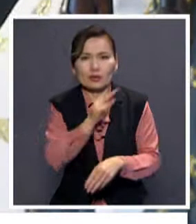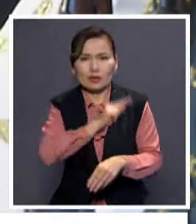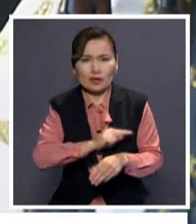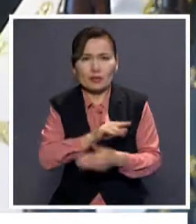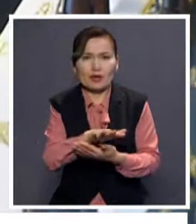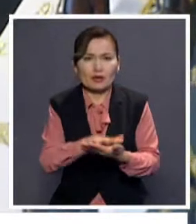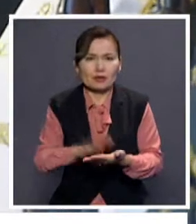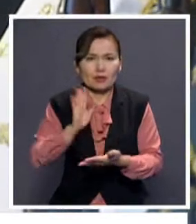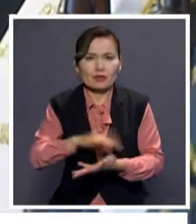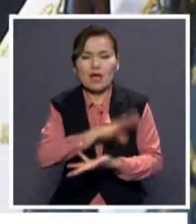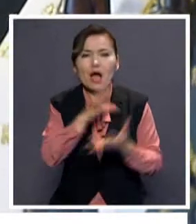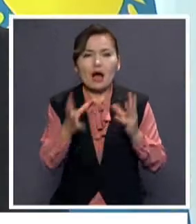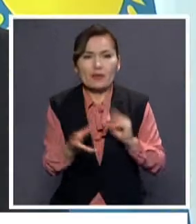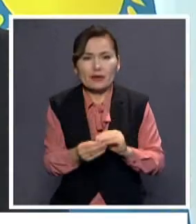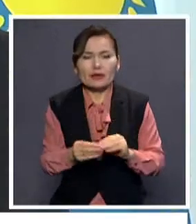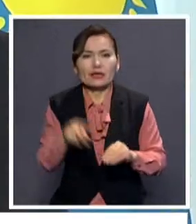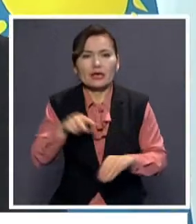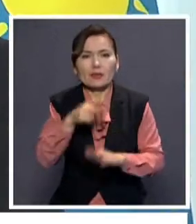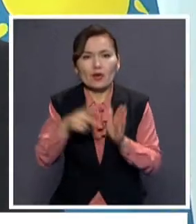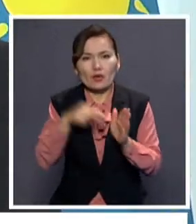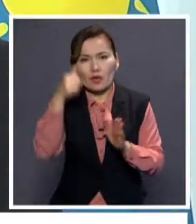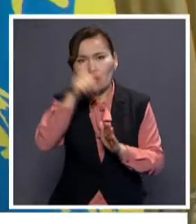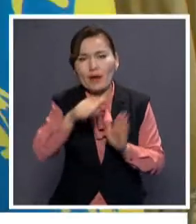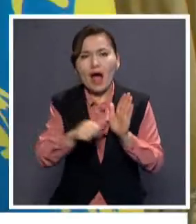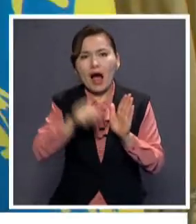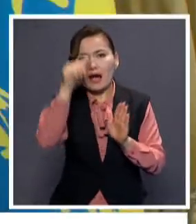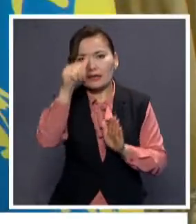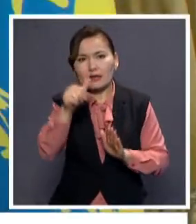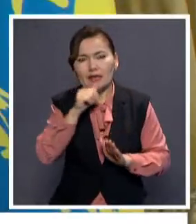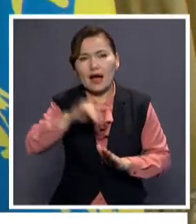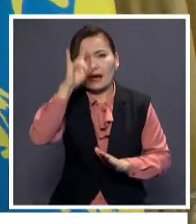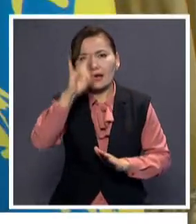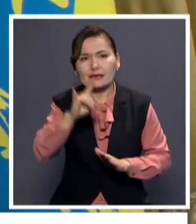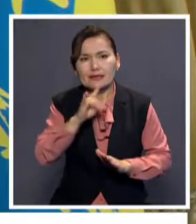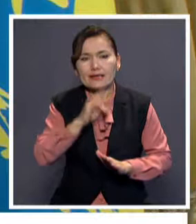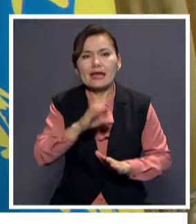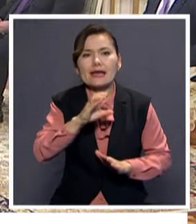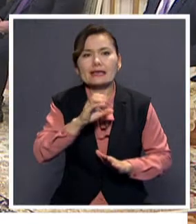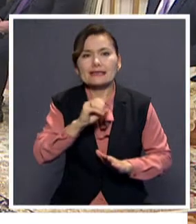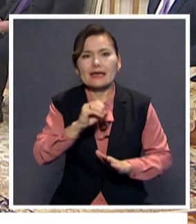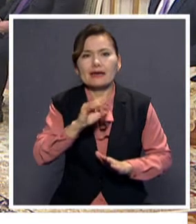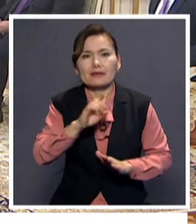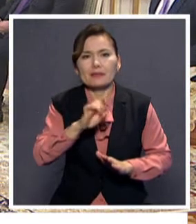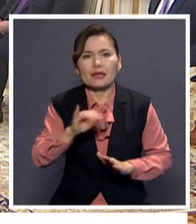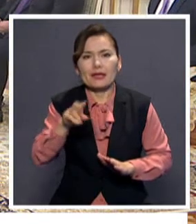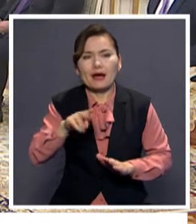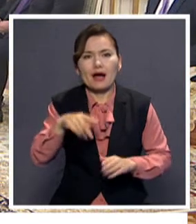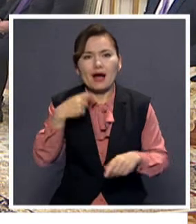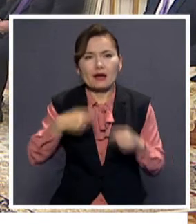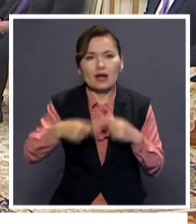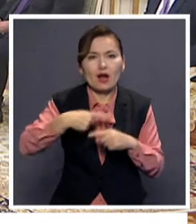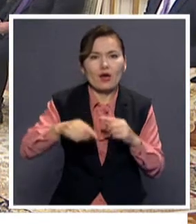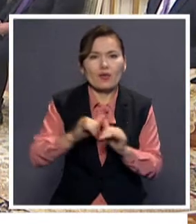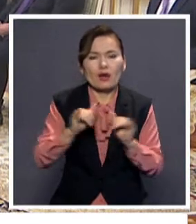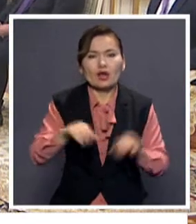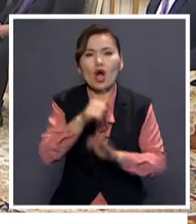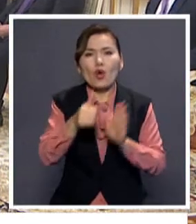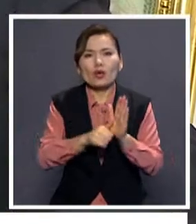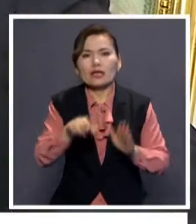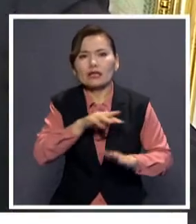айтты. Жалпы ағымдағы жылдың 6 айында Қазақстан мен Сербия арасындағы сауда-саттықтың көлемі 16 миллион ақш долларына